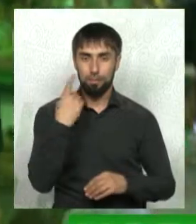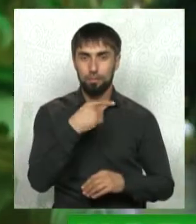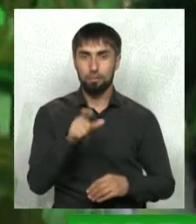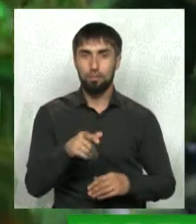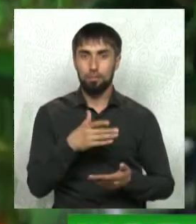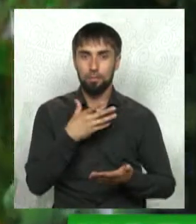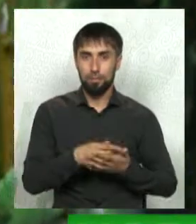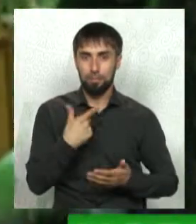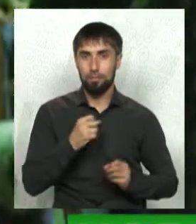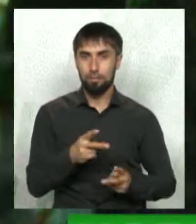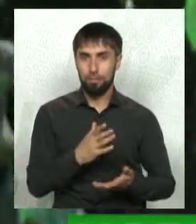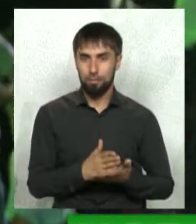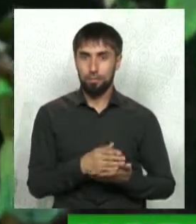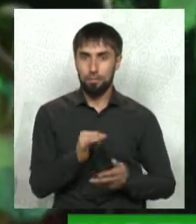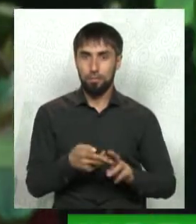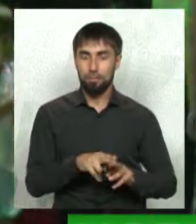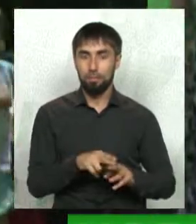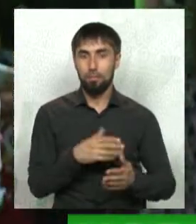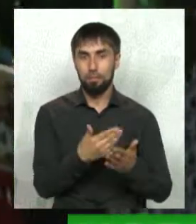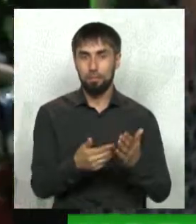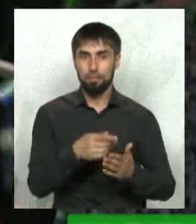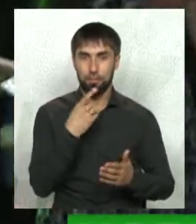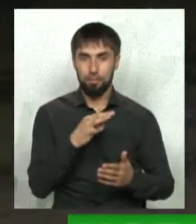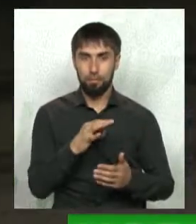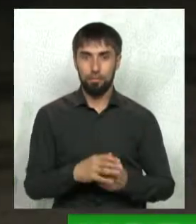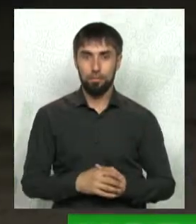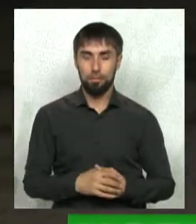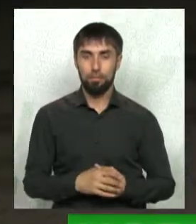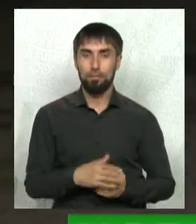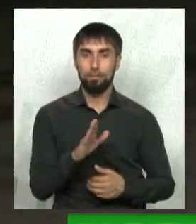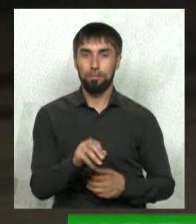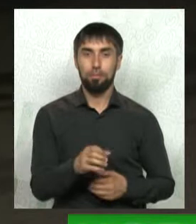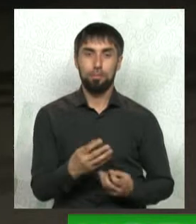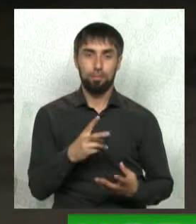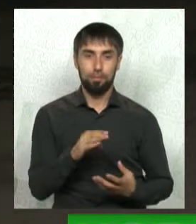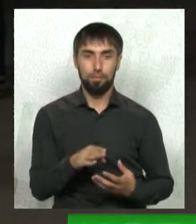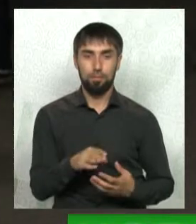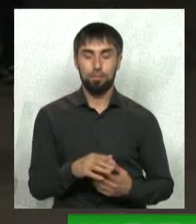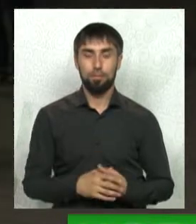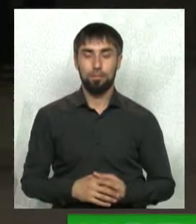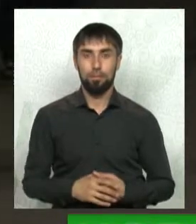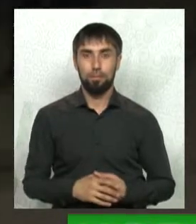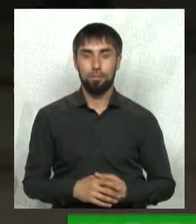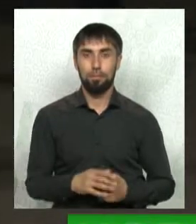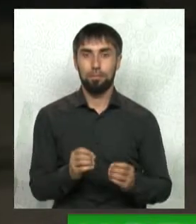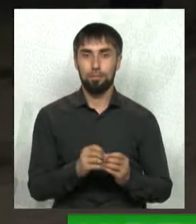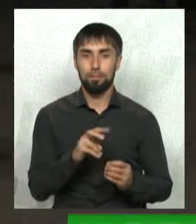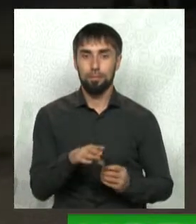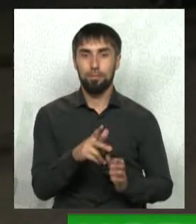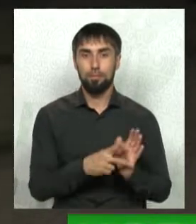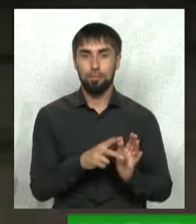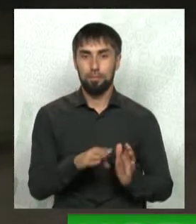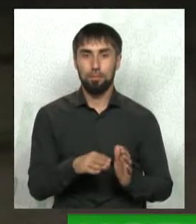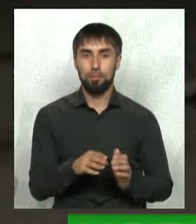подвергают себя опасности. Это и объясняют полицейские. А вам сколько лет? Мне 10. А тебе? Мне